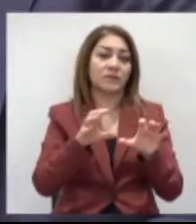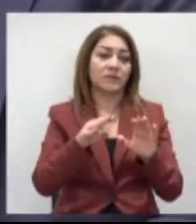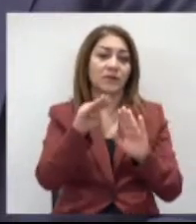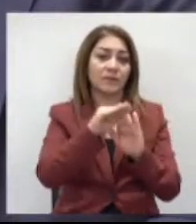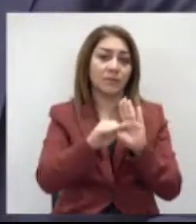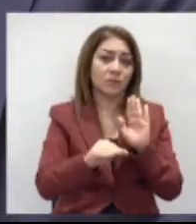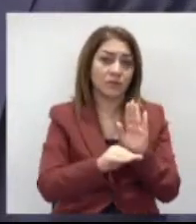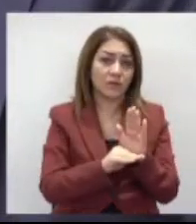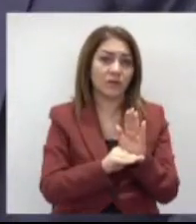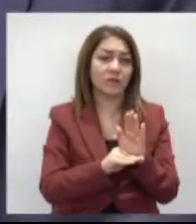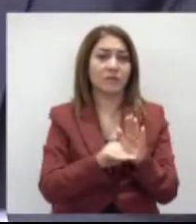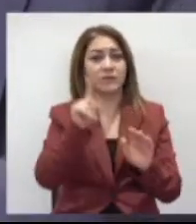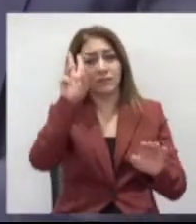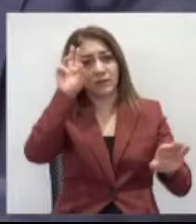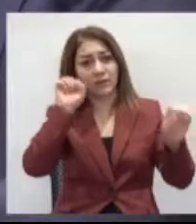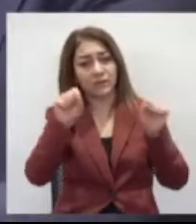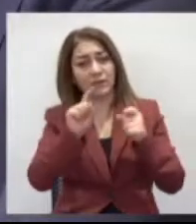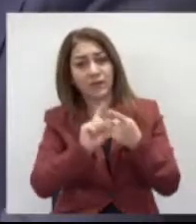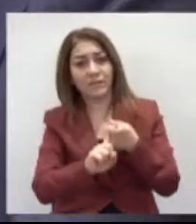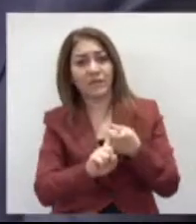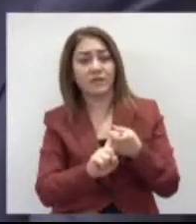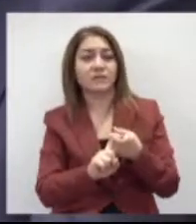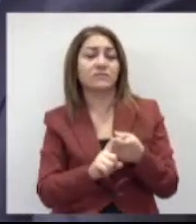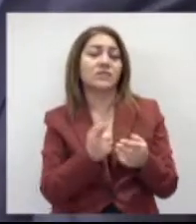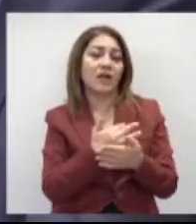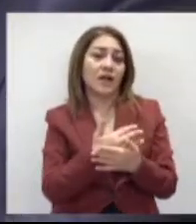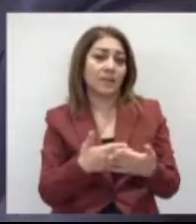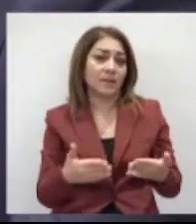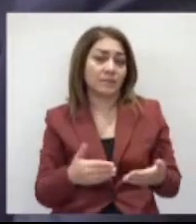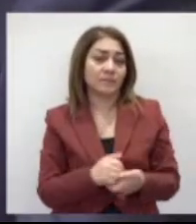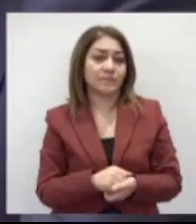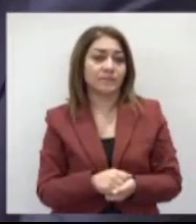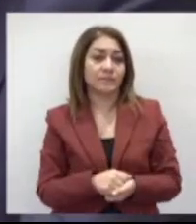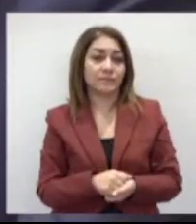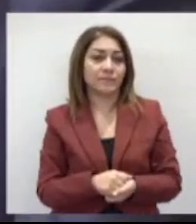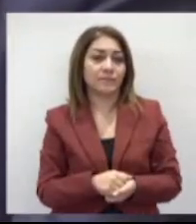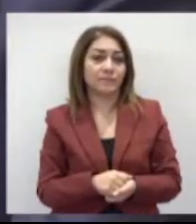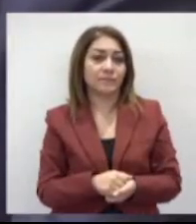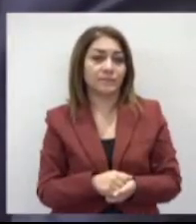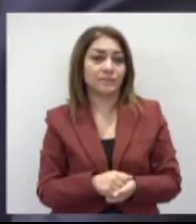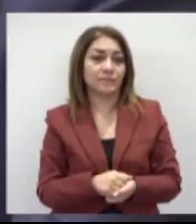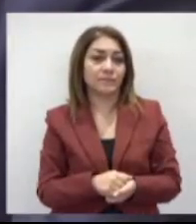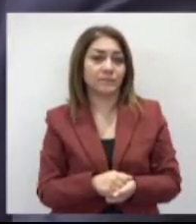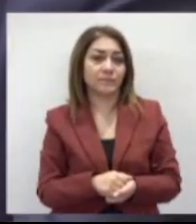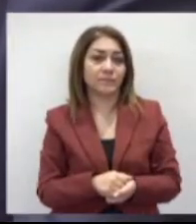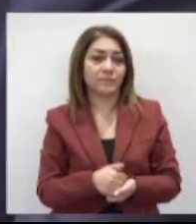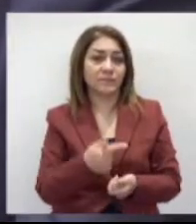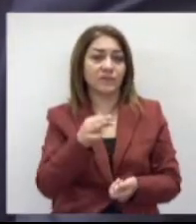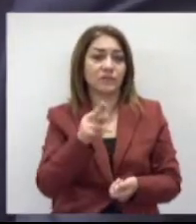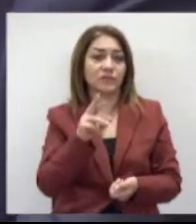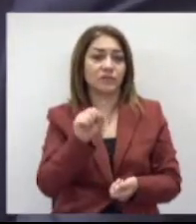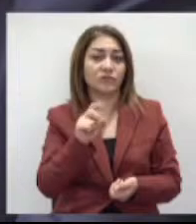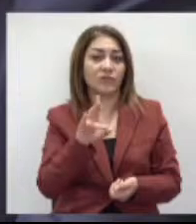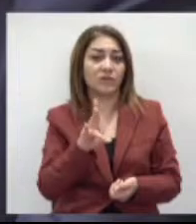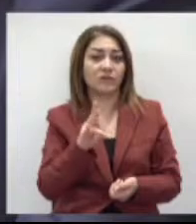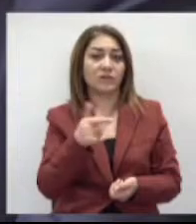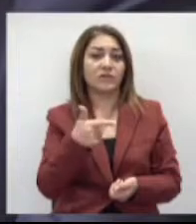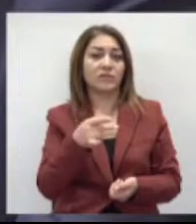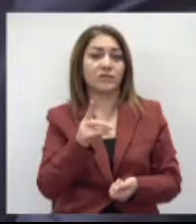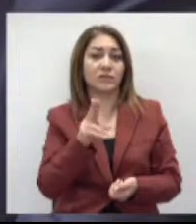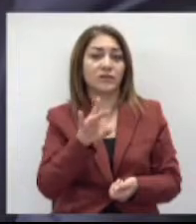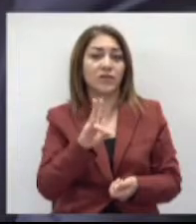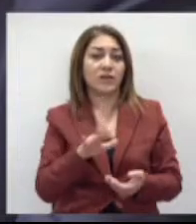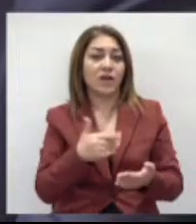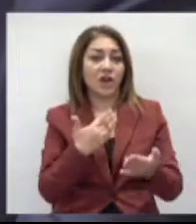կներառվեն դատական իշխանության հետ կապված գլխում եւ այլն եւ այլն։ Ես օրինակ նաեւ Տիկին Գրիգորյանի ու պարոն Քոչյանի առաջարկը